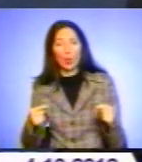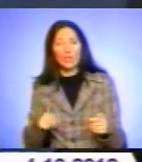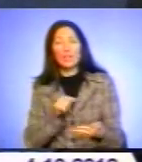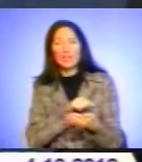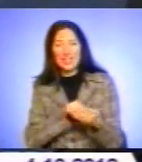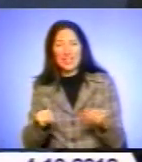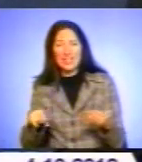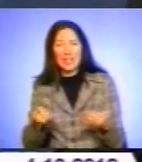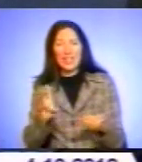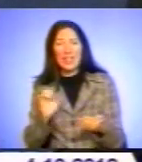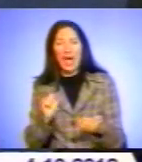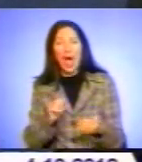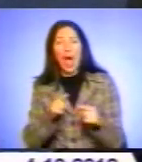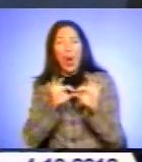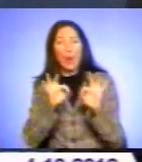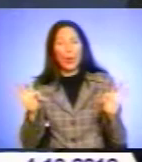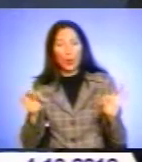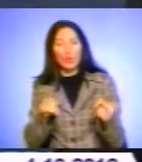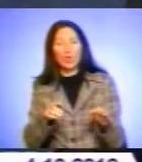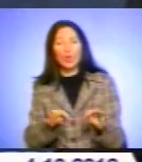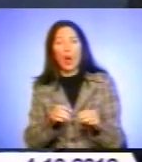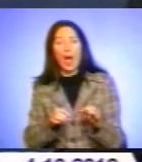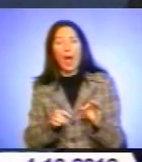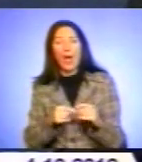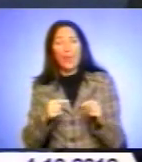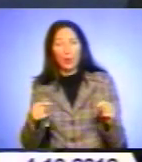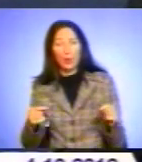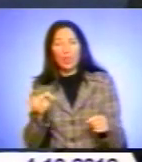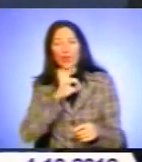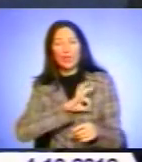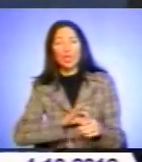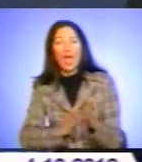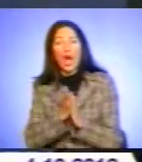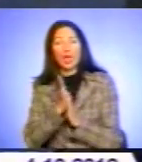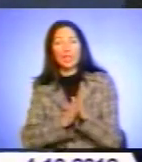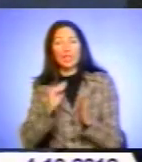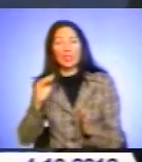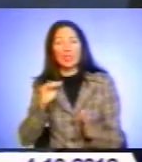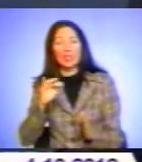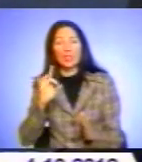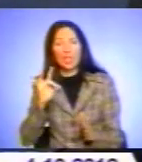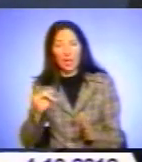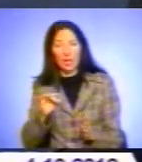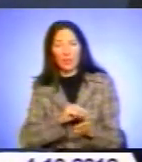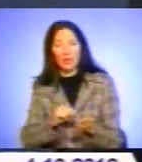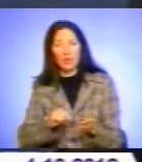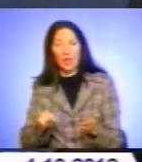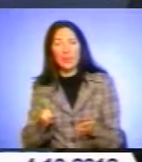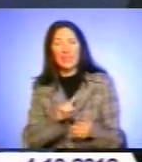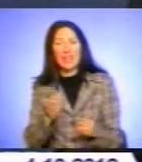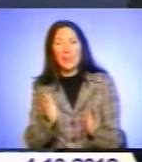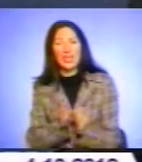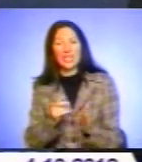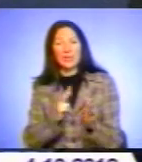зазначати на упаковці, що в продукті використані рослинні жири, напис розміром не менше 80%